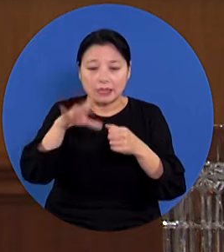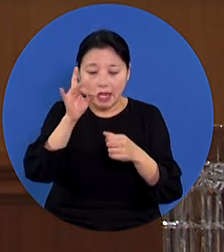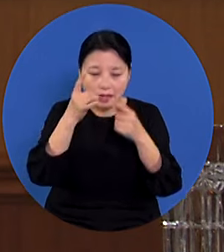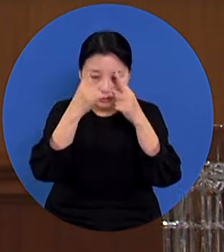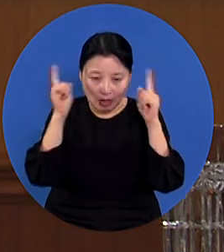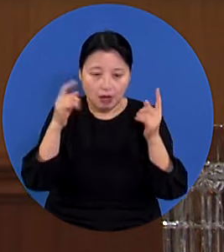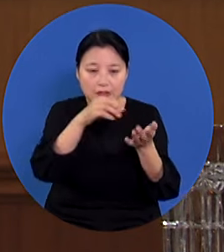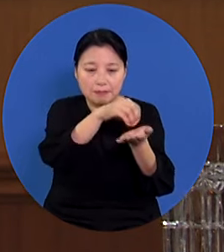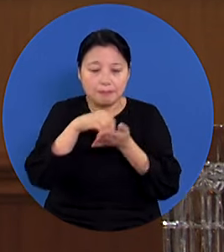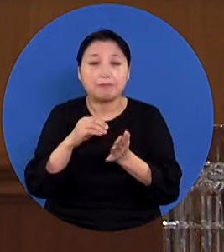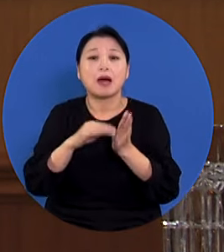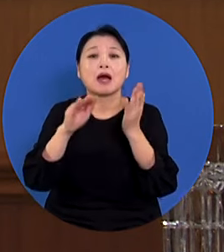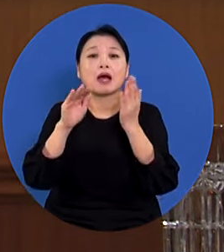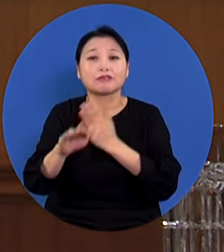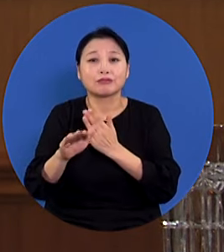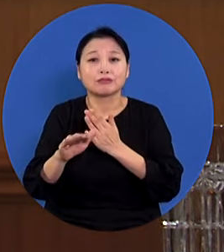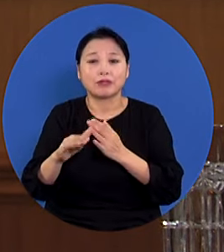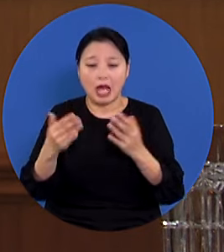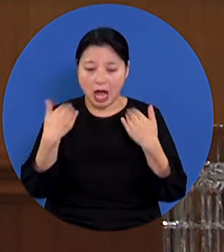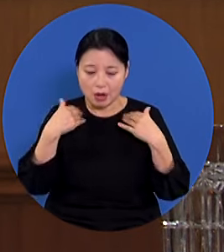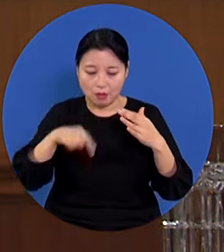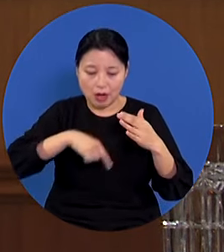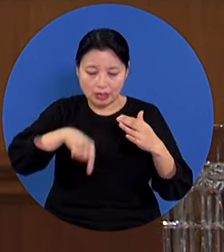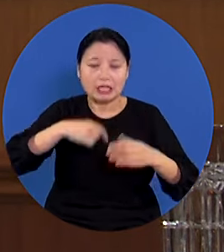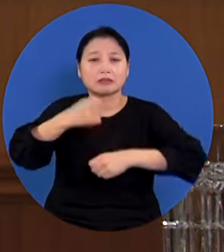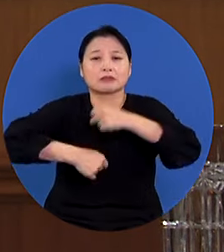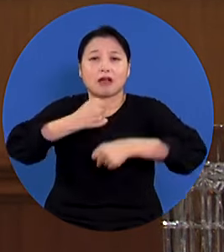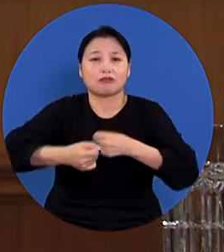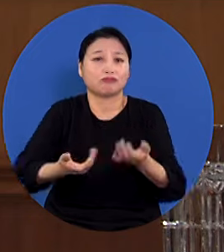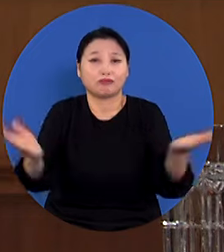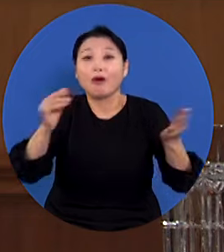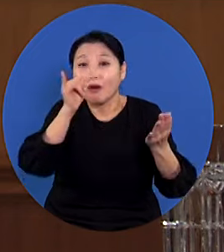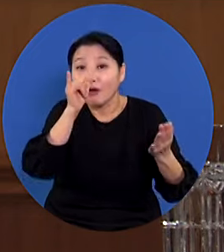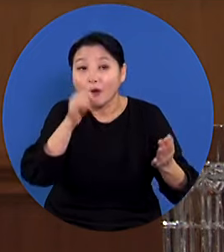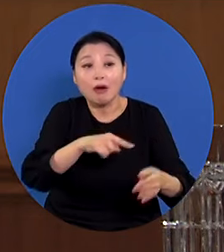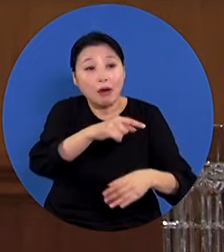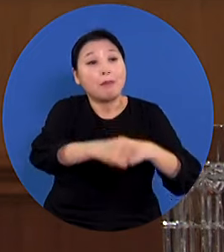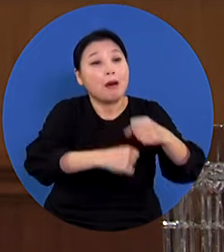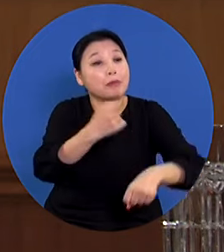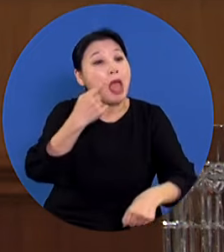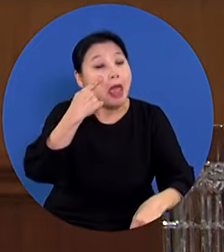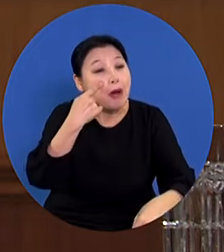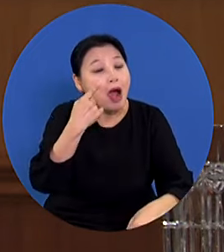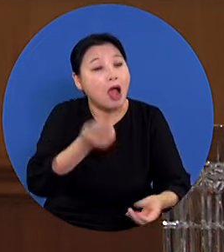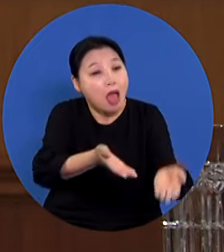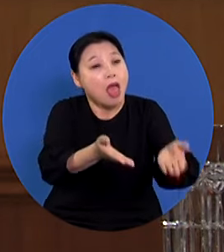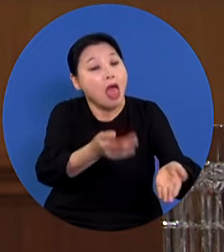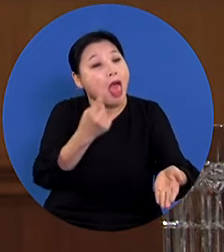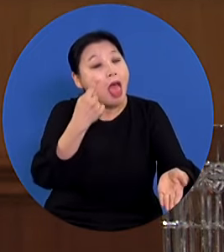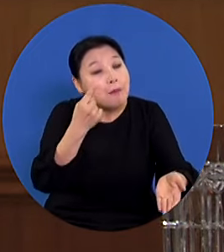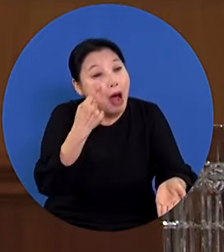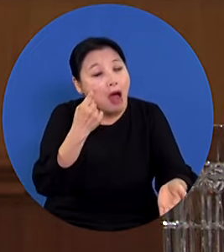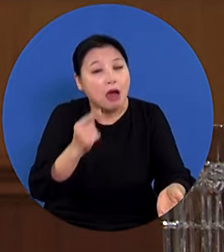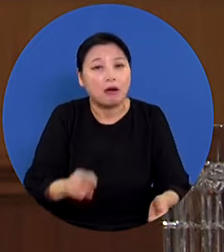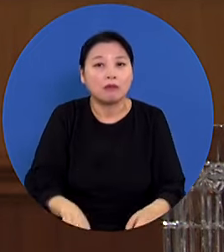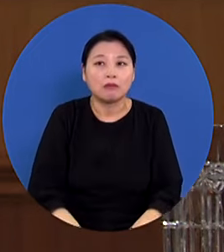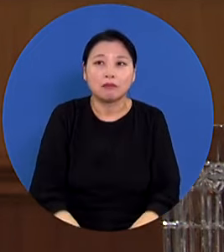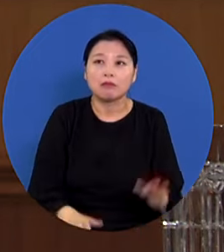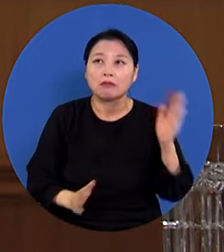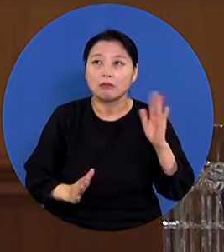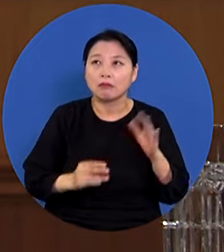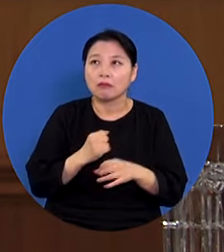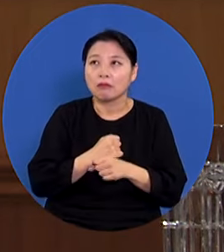나서 이쪽에 이제 자유가 주어진 거예요. 대학생이 되고 너 마음대로 뭔가 해봐라 하는 그런 상황이 있을 때